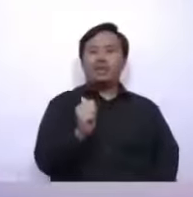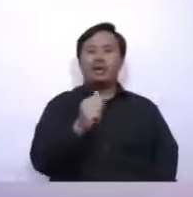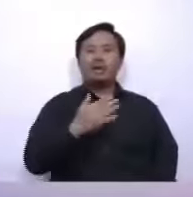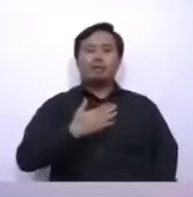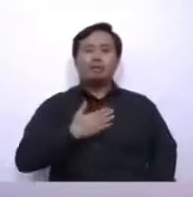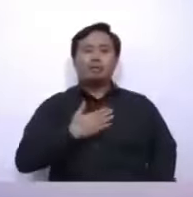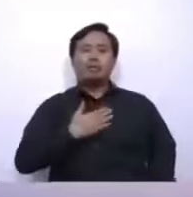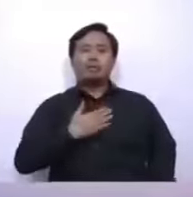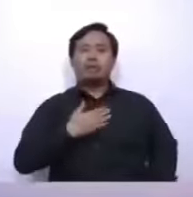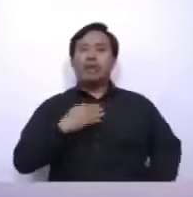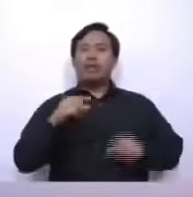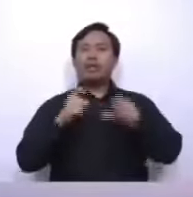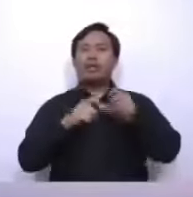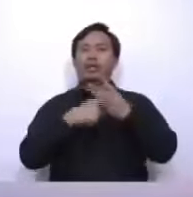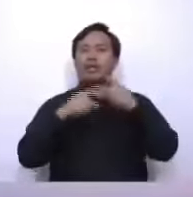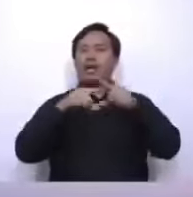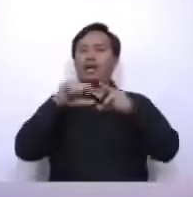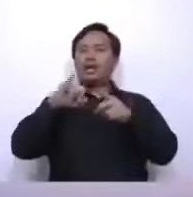Habibi,